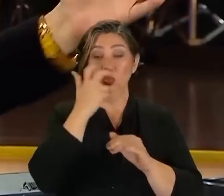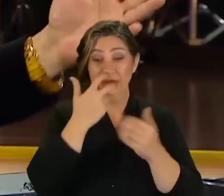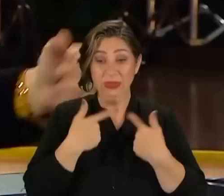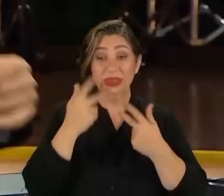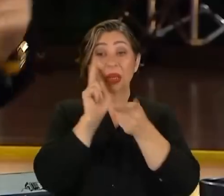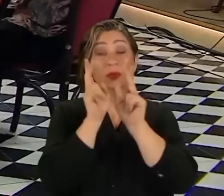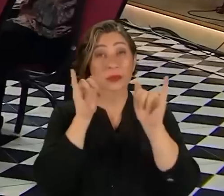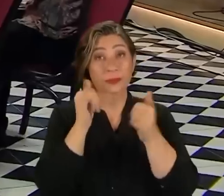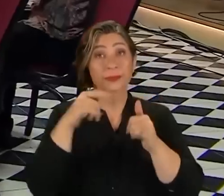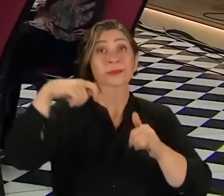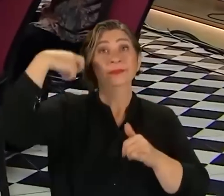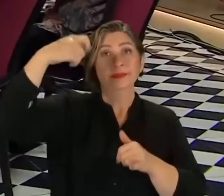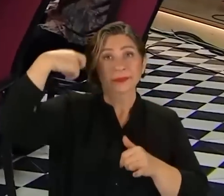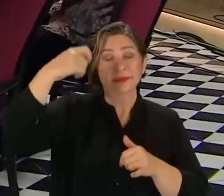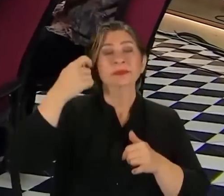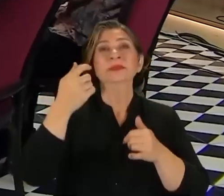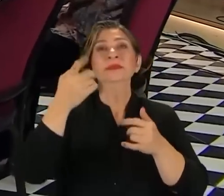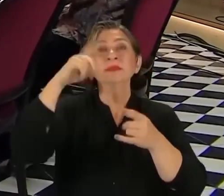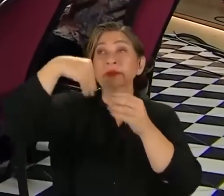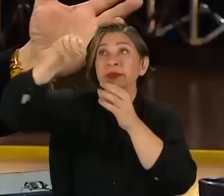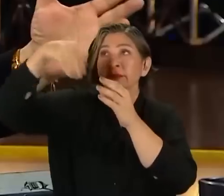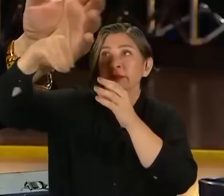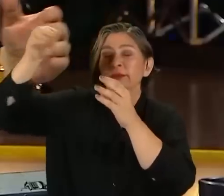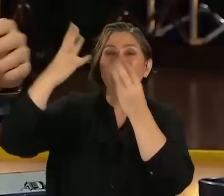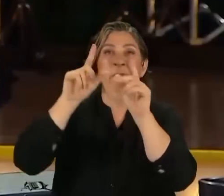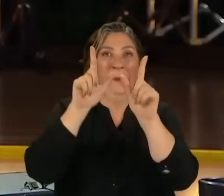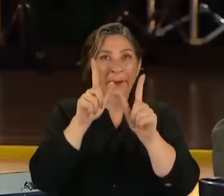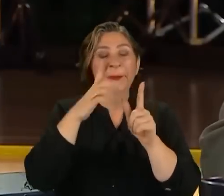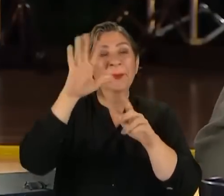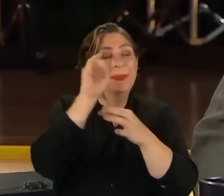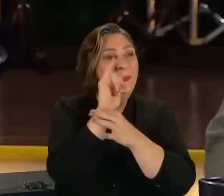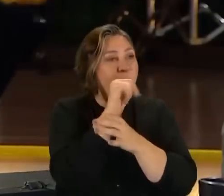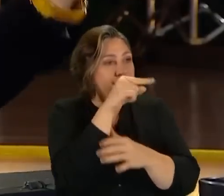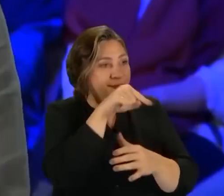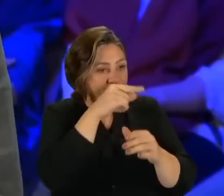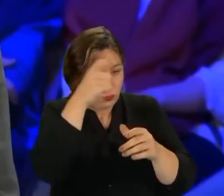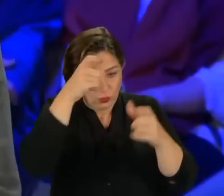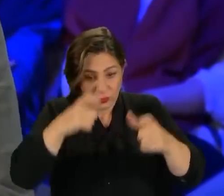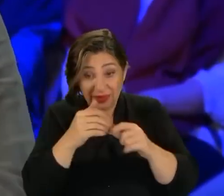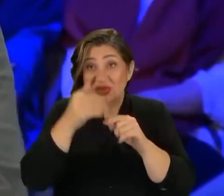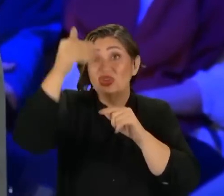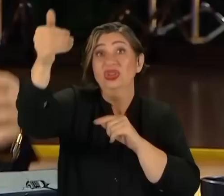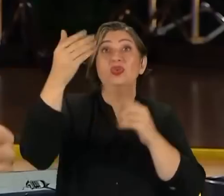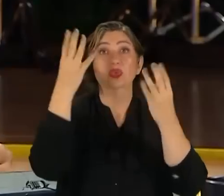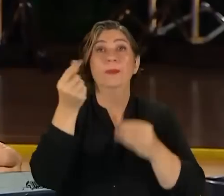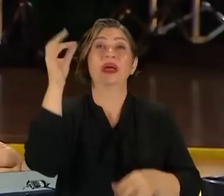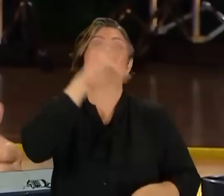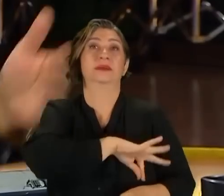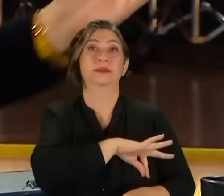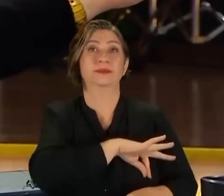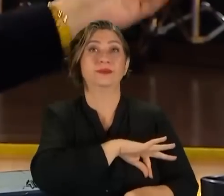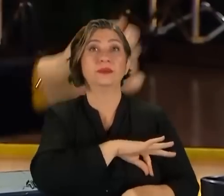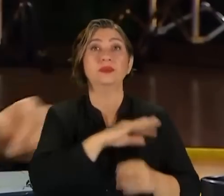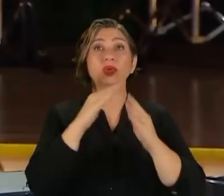Müziğimizi, oyunlarımızı, filmlerimizi, bütün sanatkarlarımızı memleket sınırlarının dışına çıkardığımız zaman o paralar